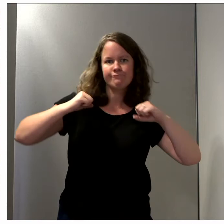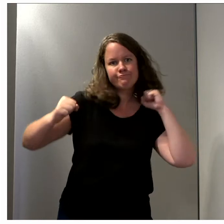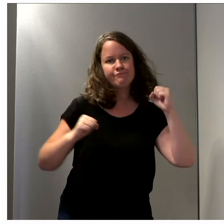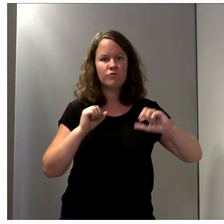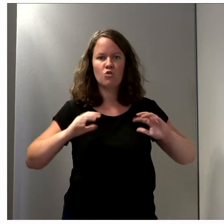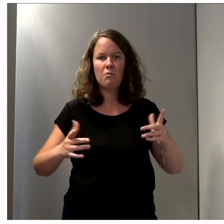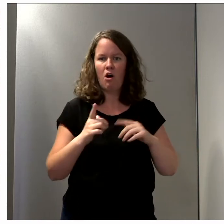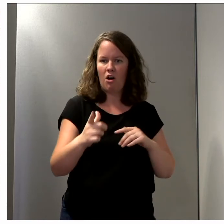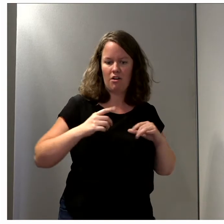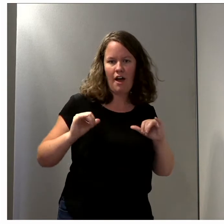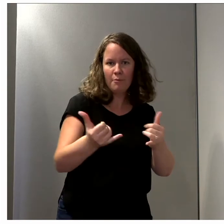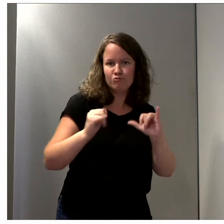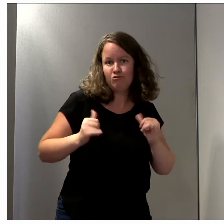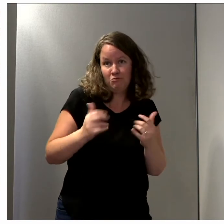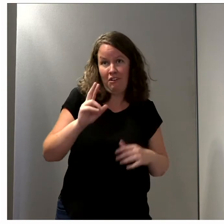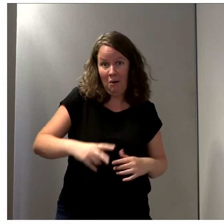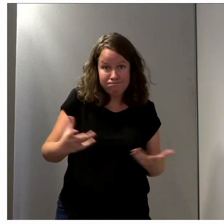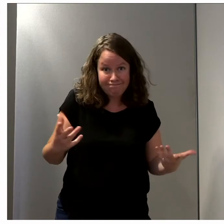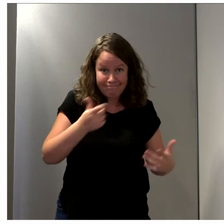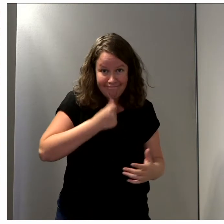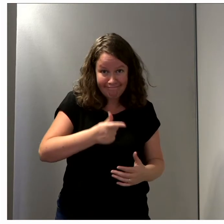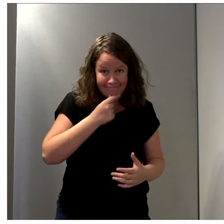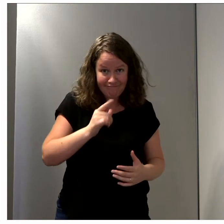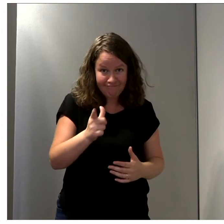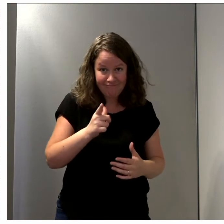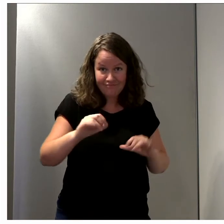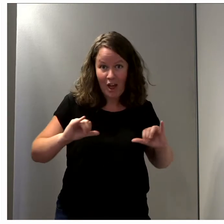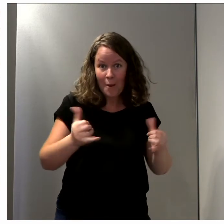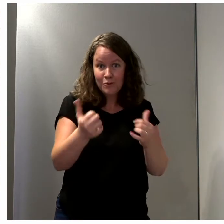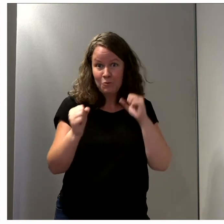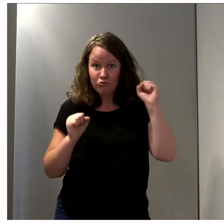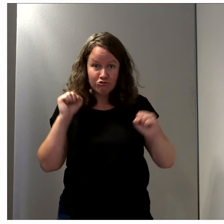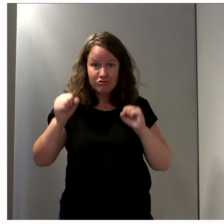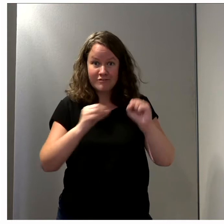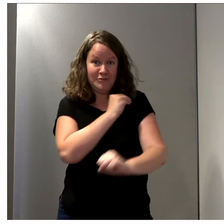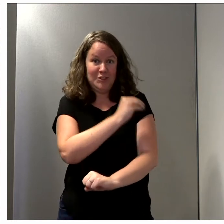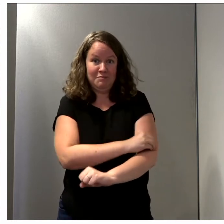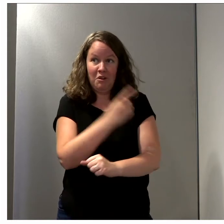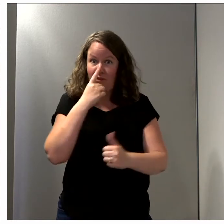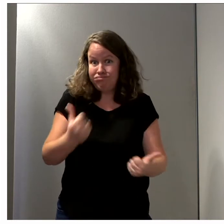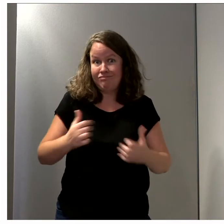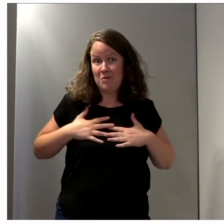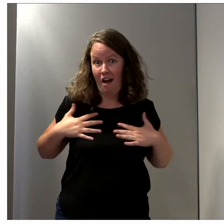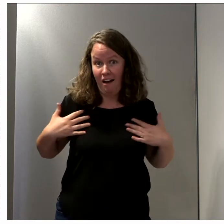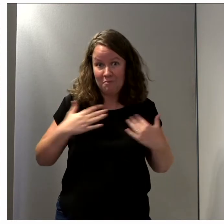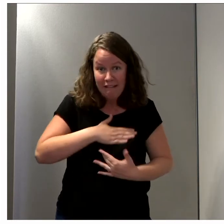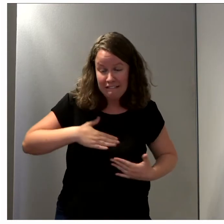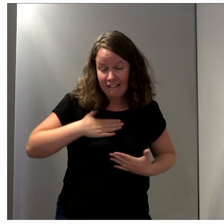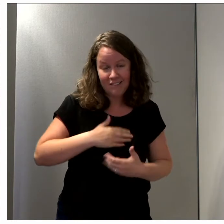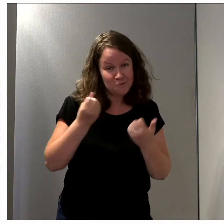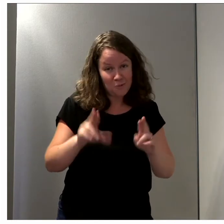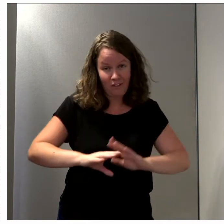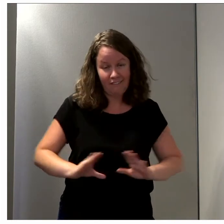avec eux, à m'amuser, comme on dit, à bouger, ça fait que du bien, plaisir, ça.